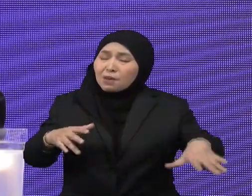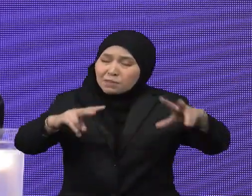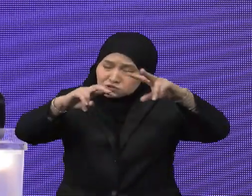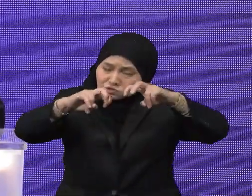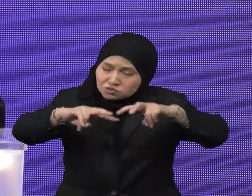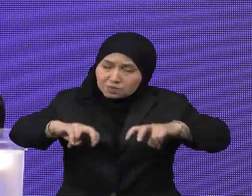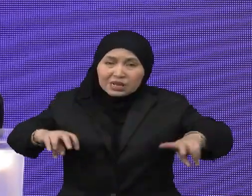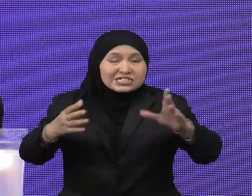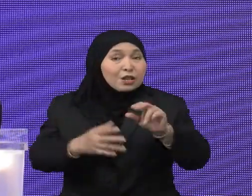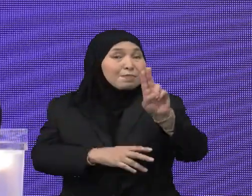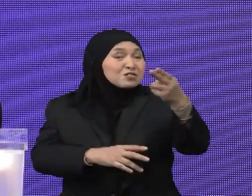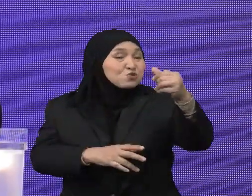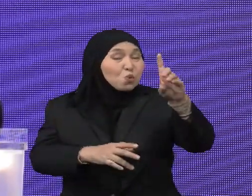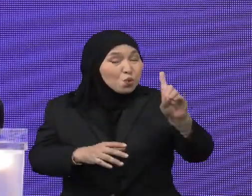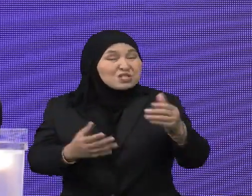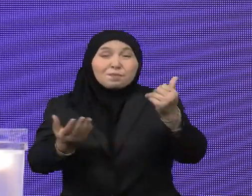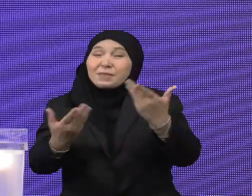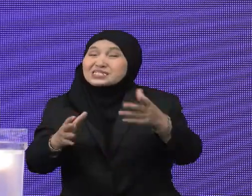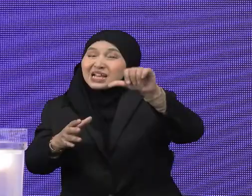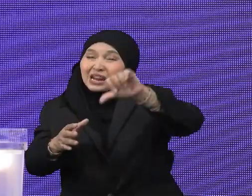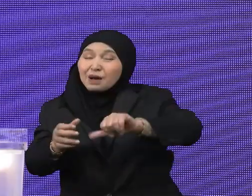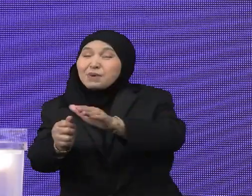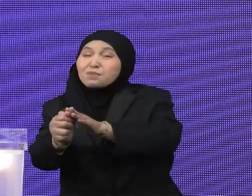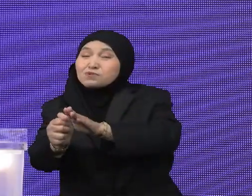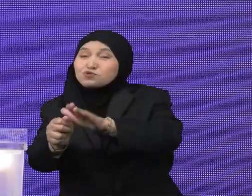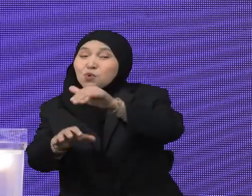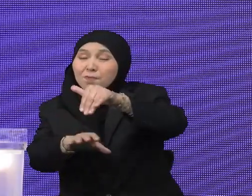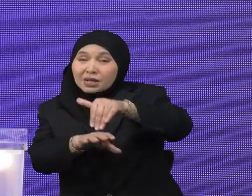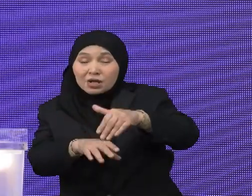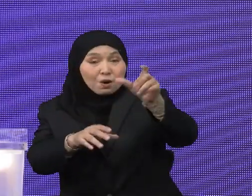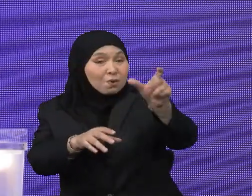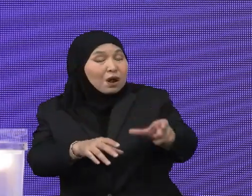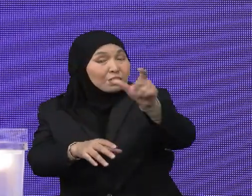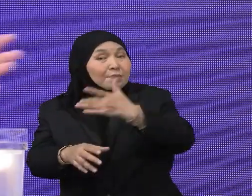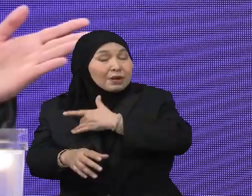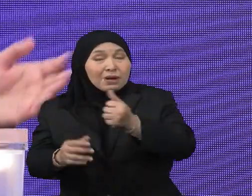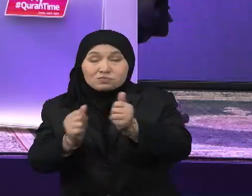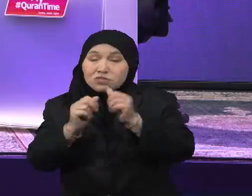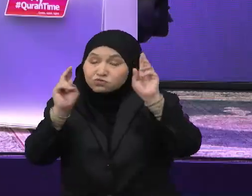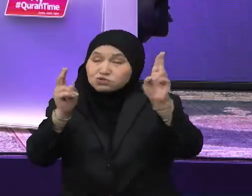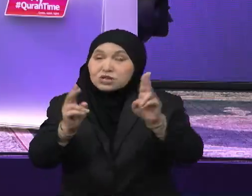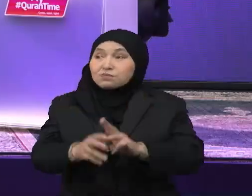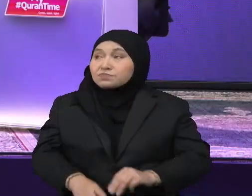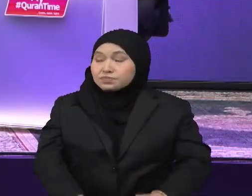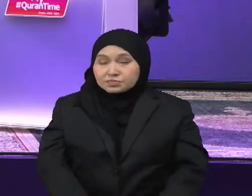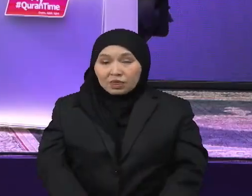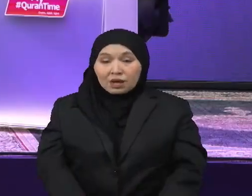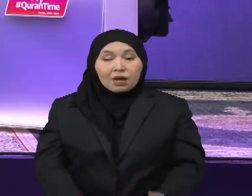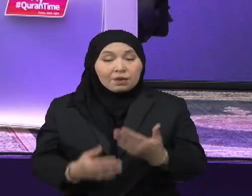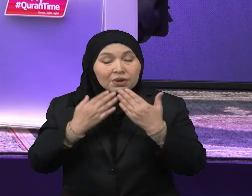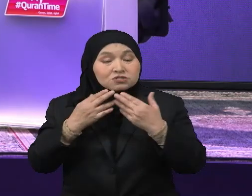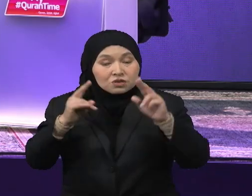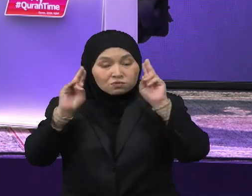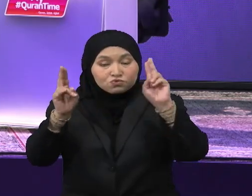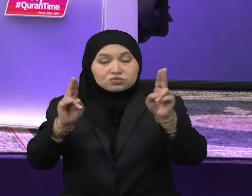selepas uhud selepas kekalahan membujuk kepada orang-orang yang beriman bersama al-fatihah Oke terima kasih